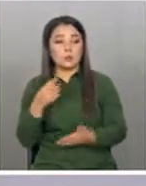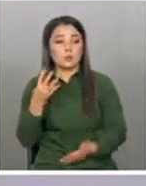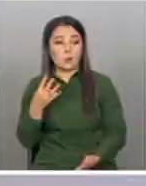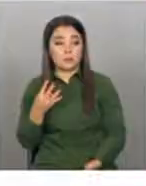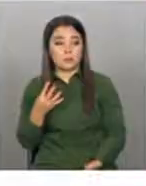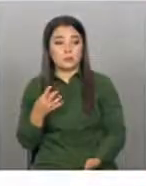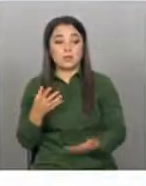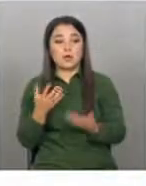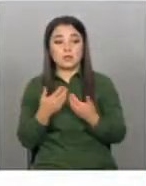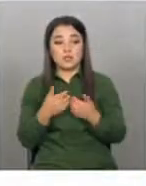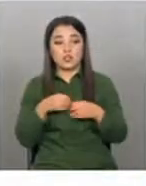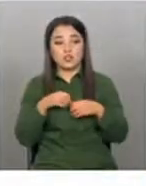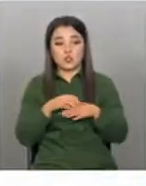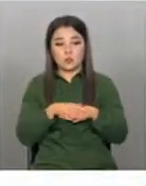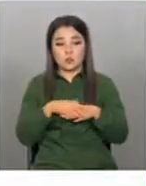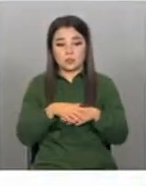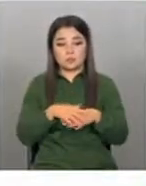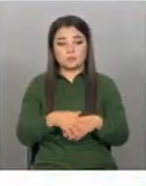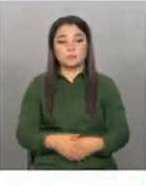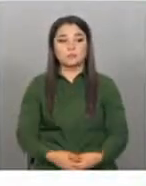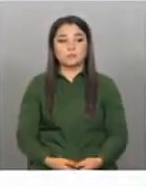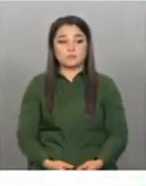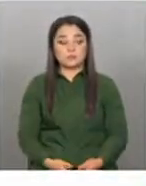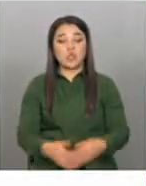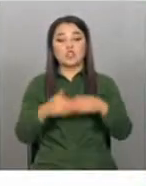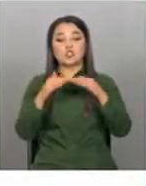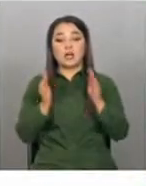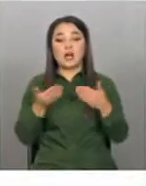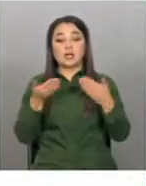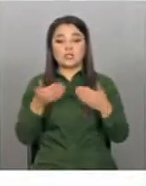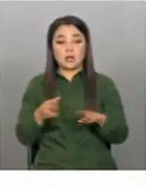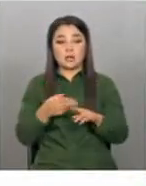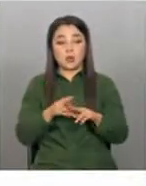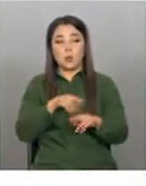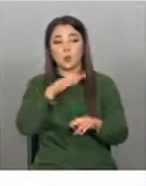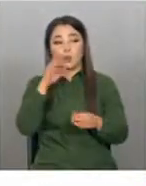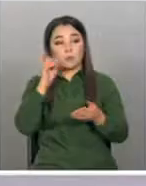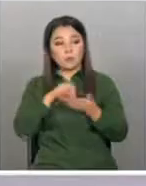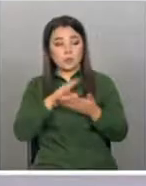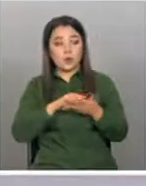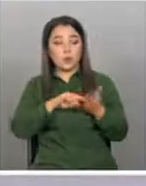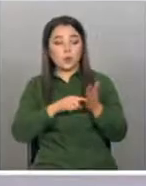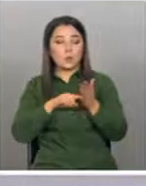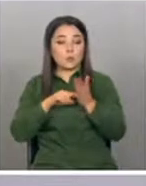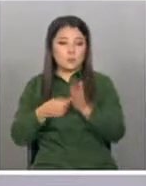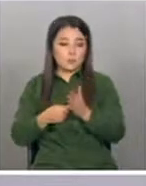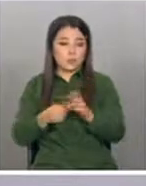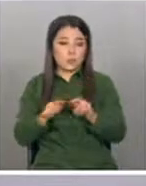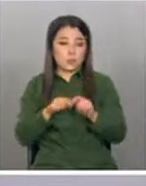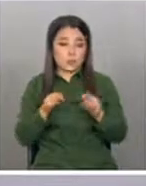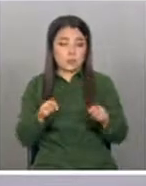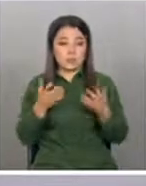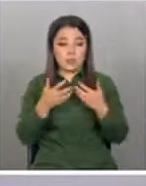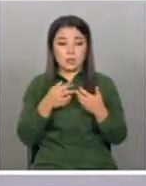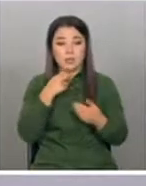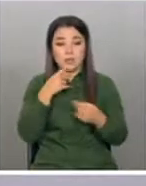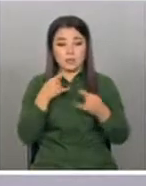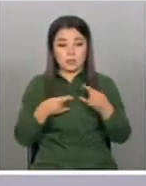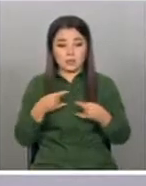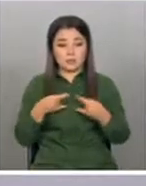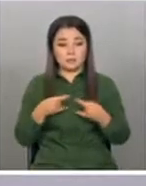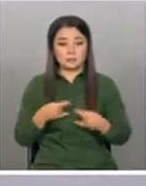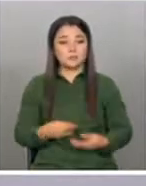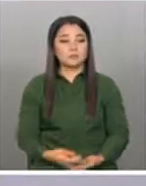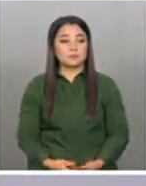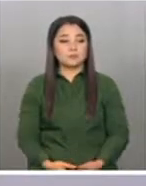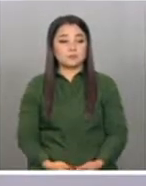4. Шешуі. Жақшаларды ашайық, көп мүшені көп мүшеге көбейтейік. Сонда п-ның 14-ші дәрежесі